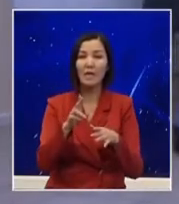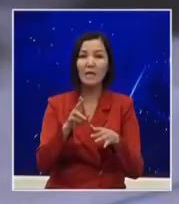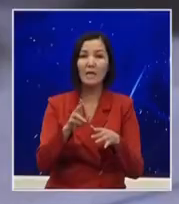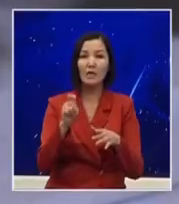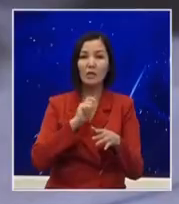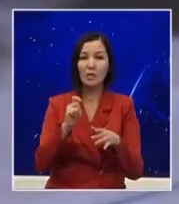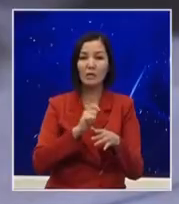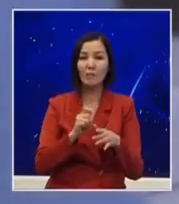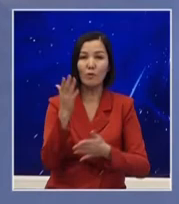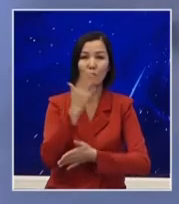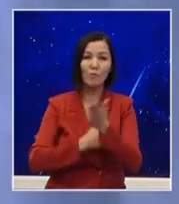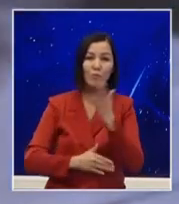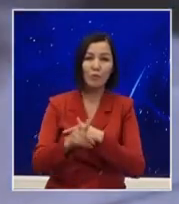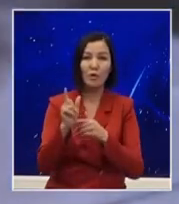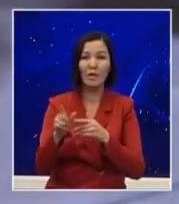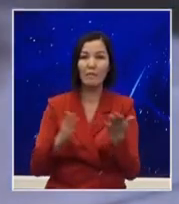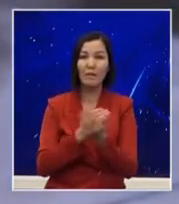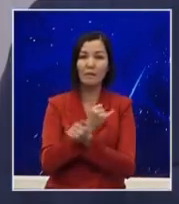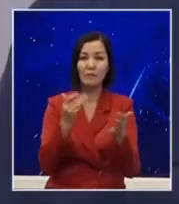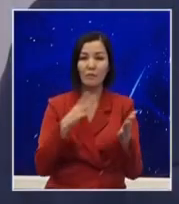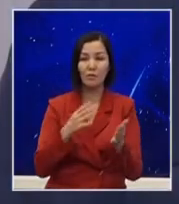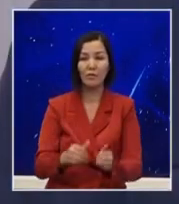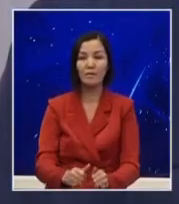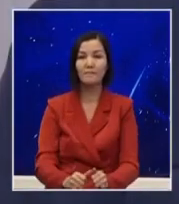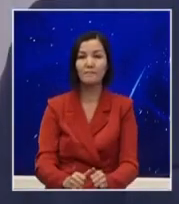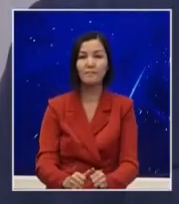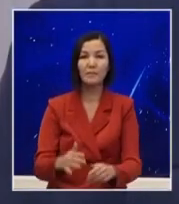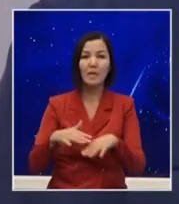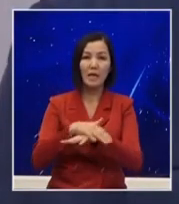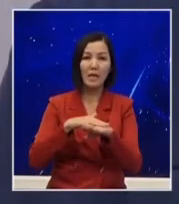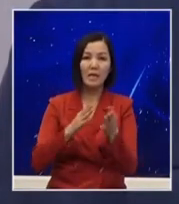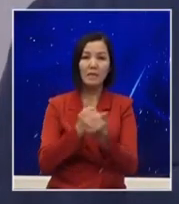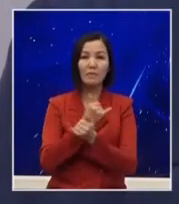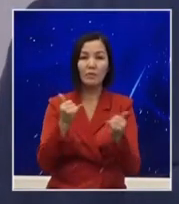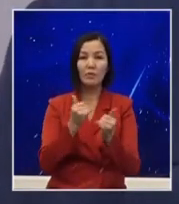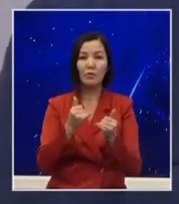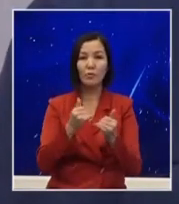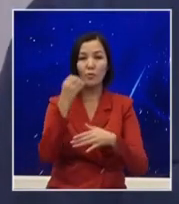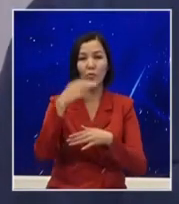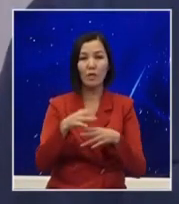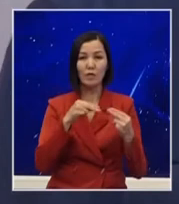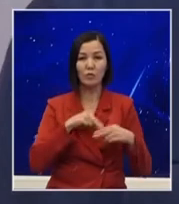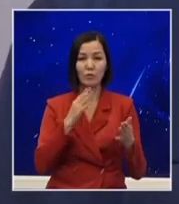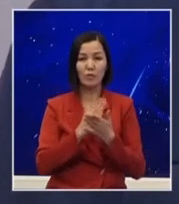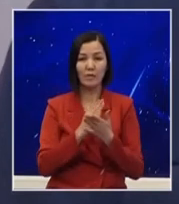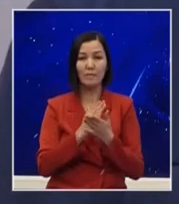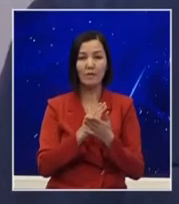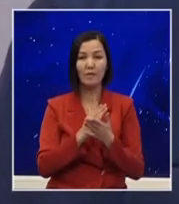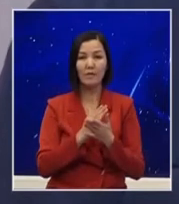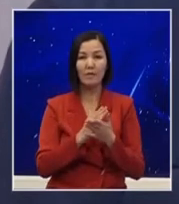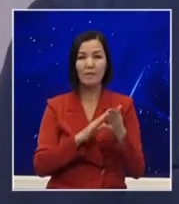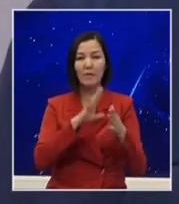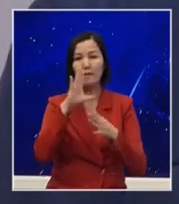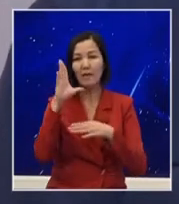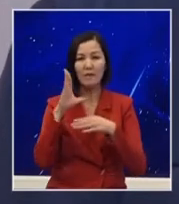демалсыз мүмкіндігі шектеулі жандарға қызмет көрсетті. Халыққа қызмет көрсету орталығында жұмыс істеймін. Бізде жұмыс кезінде әрине келе